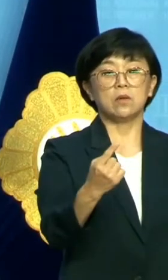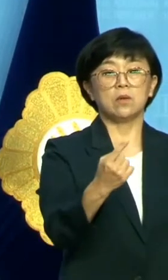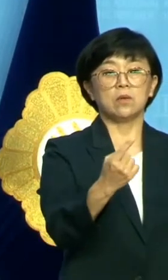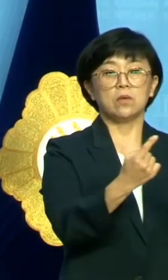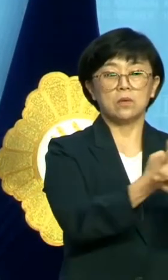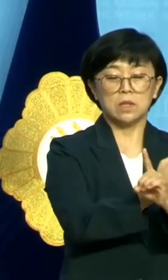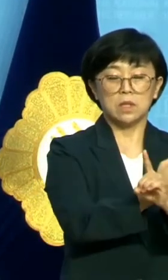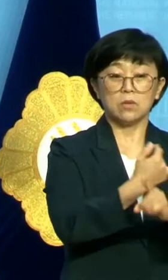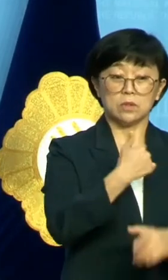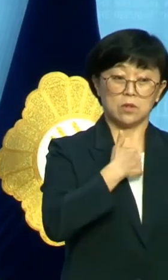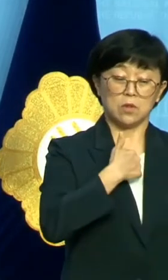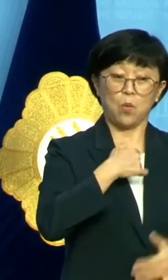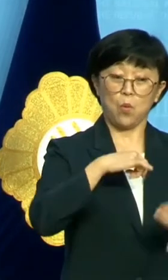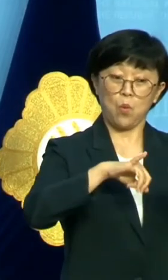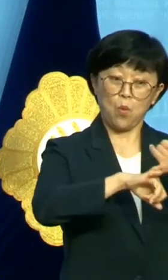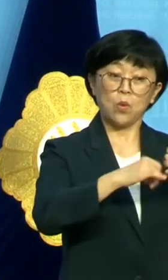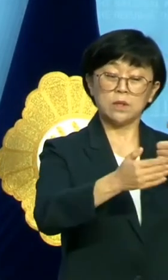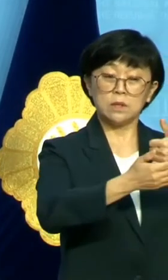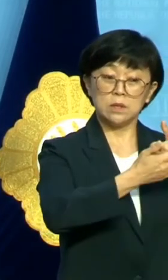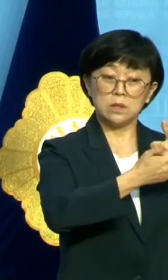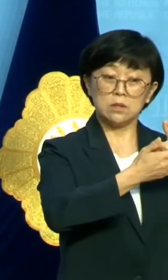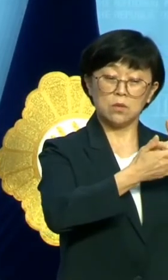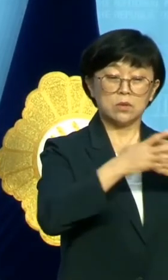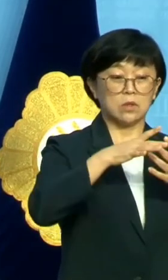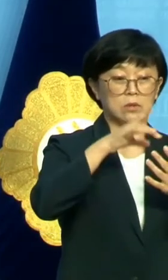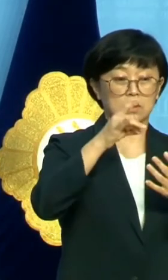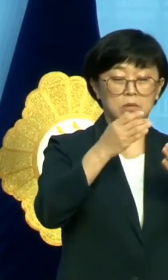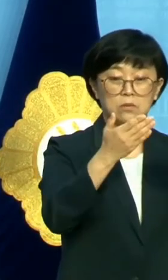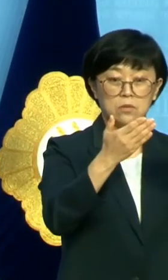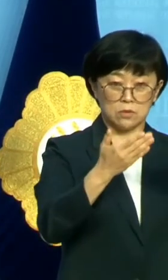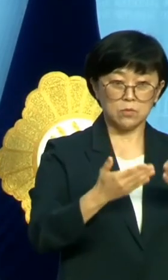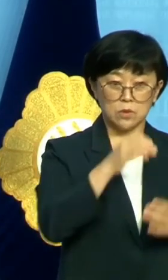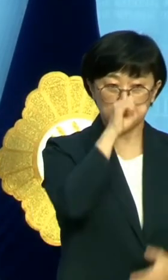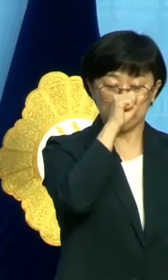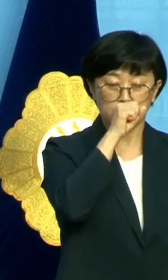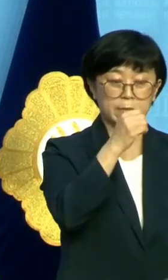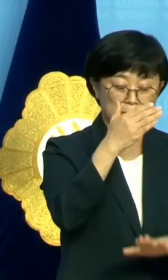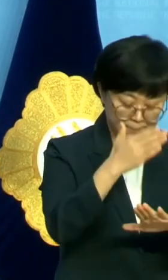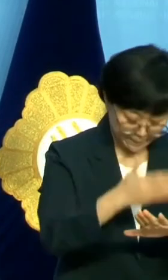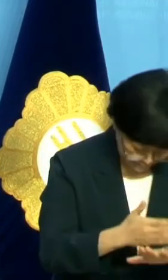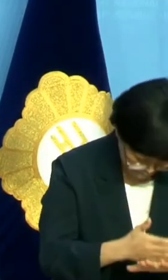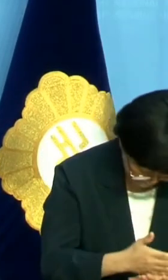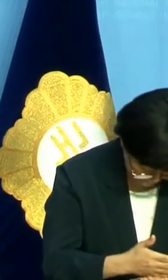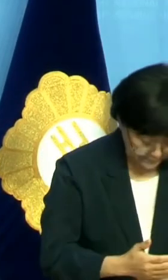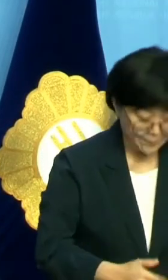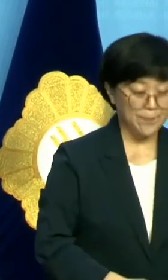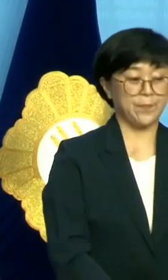저 박주민을 꼭 지지하고 선택해 주셨으면 합니다. 감사합니다.